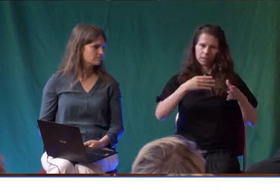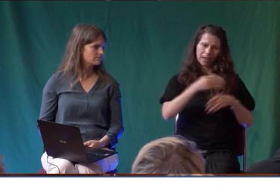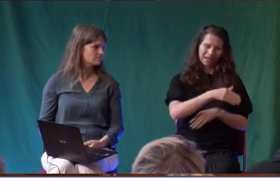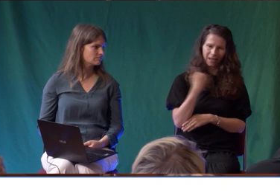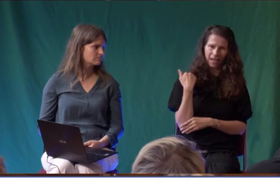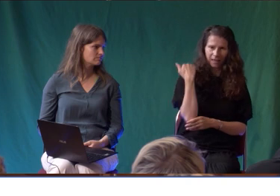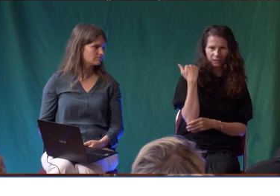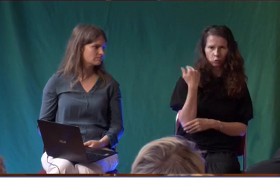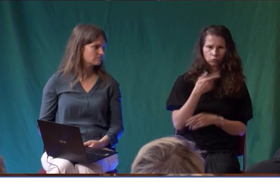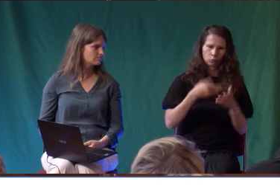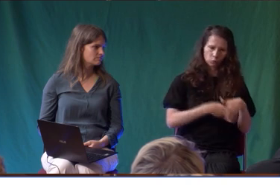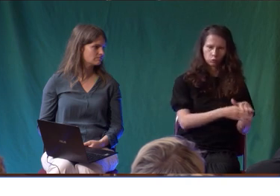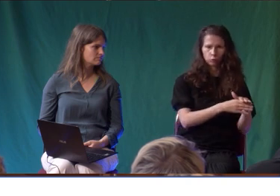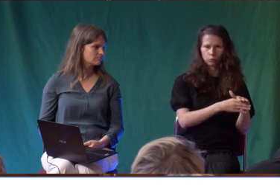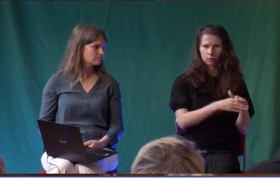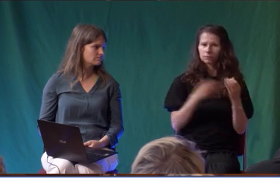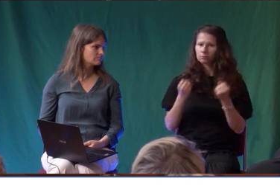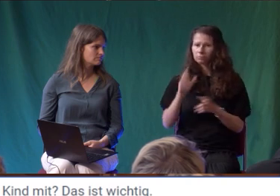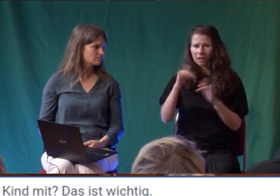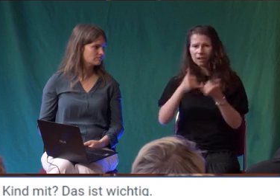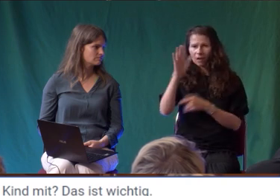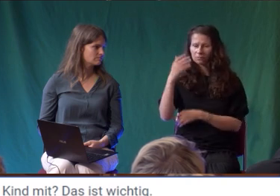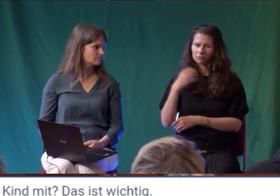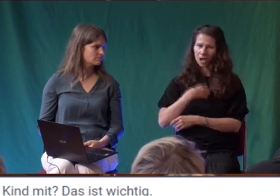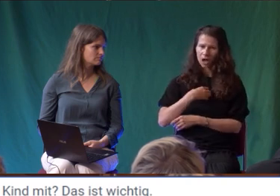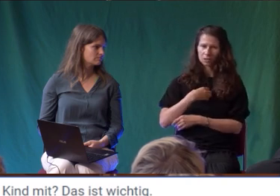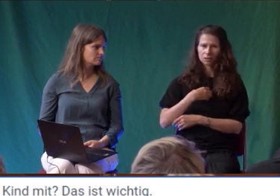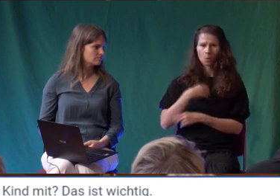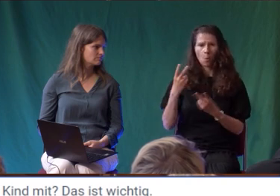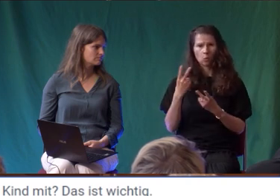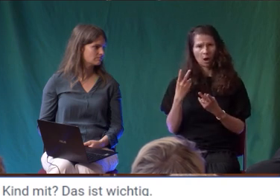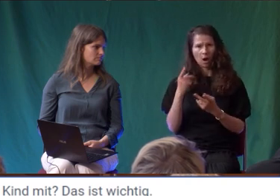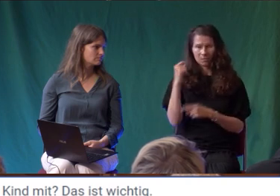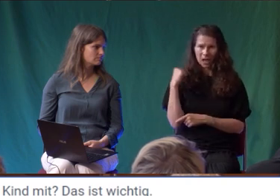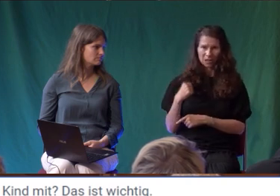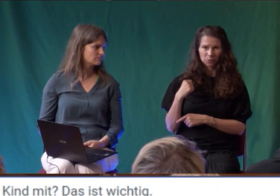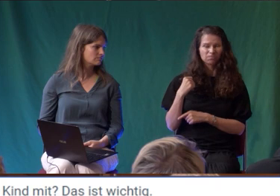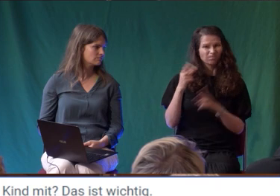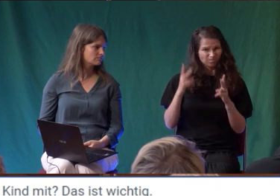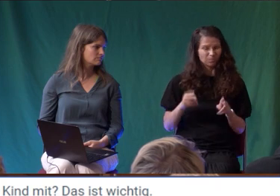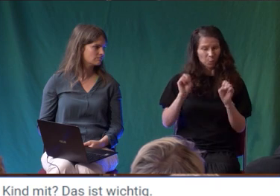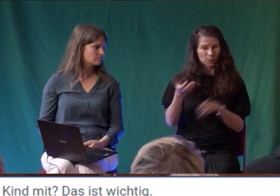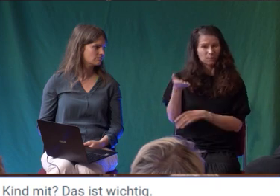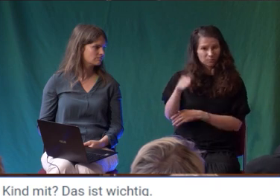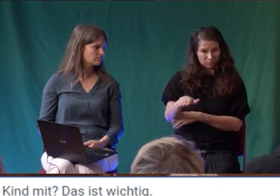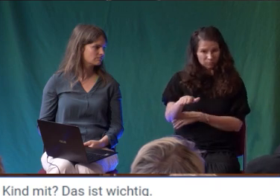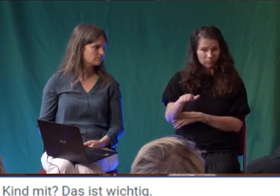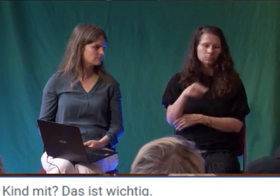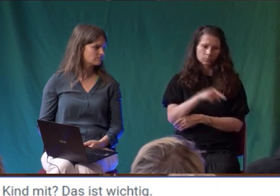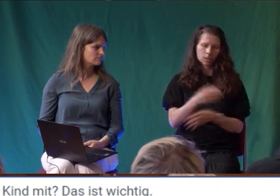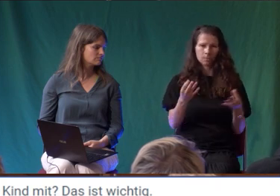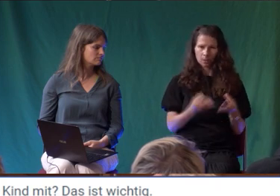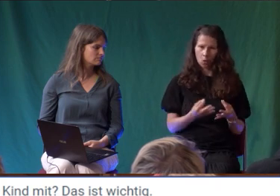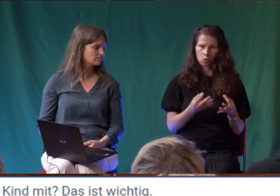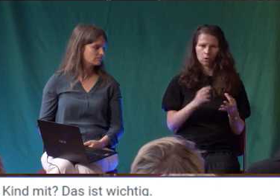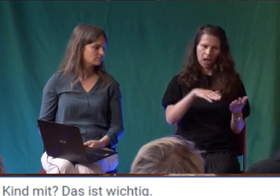wenn es um Erkrankungen der Eltern geht die tatsächlich zum Tod führen können gibt es gute Angebote für Kinder und Jugendliche wo sie